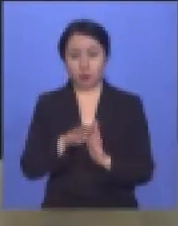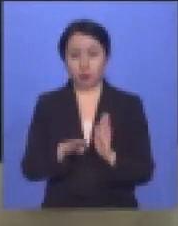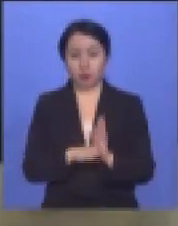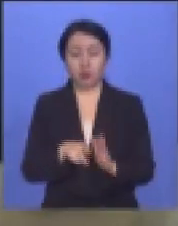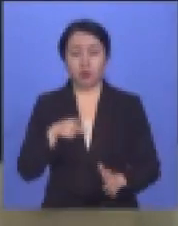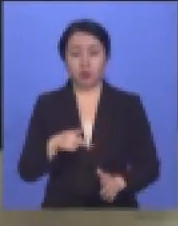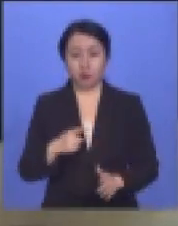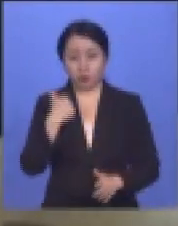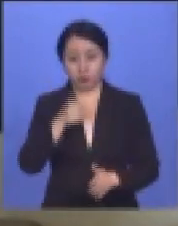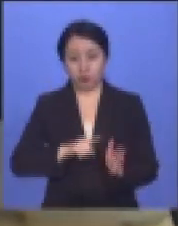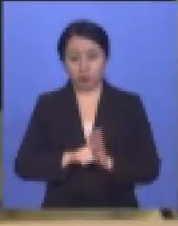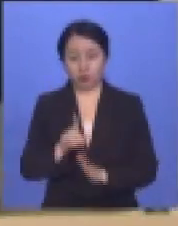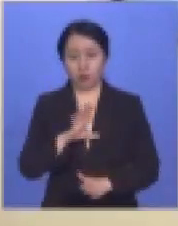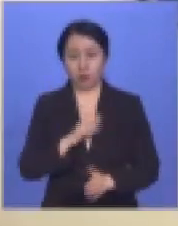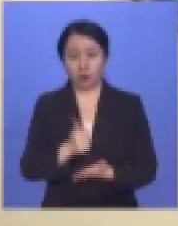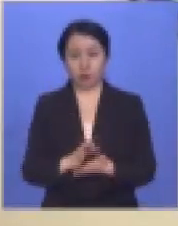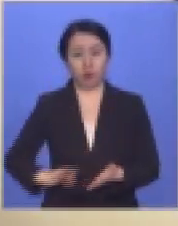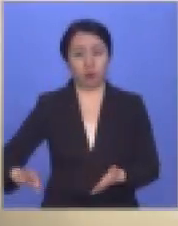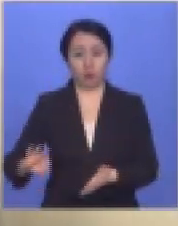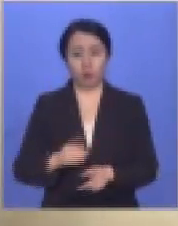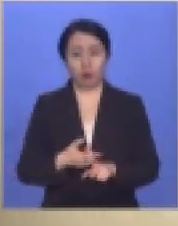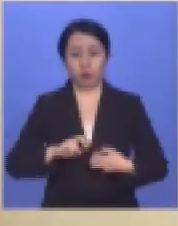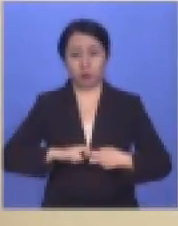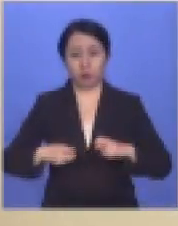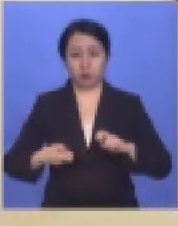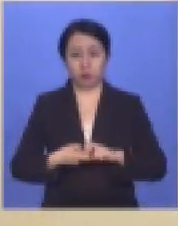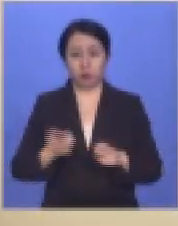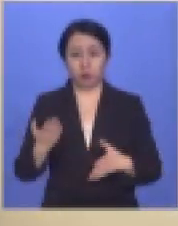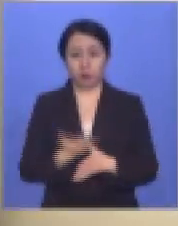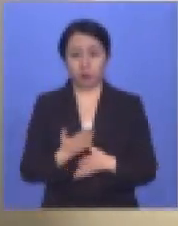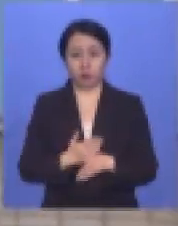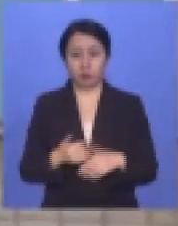2021 жылы жасалып қойған. Облыс әкімі бұл мәселені шешуге көмектесуге уәде берді.